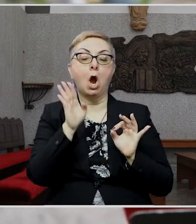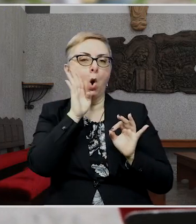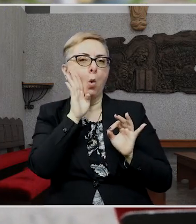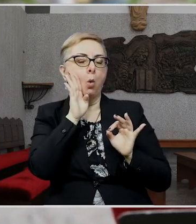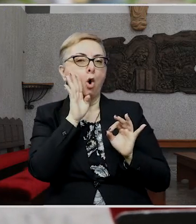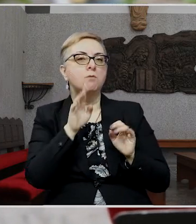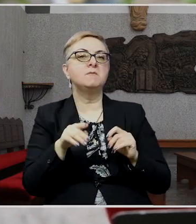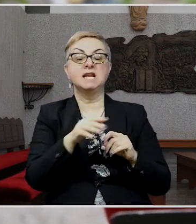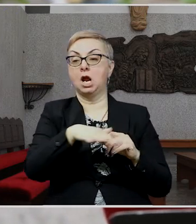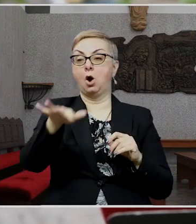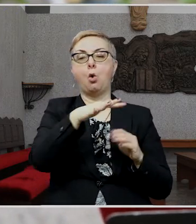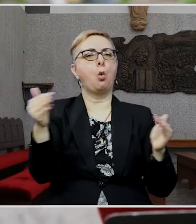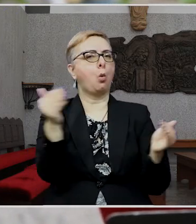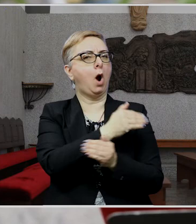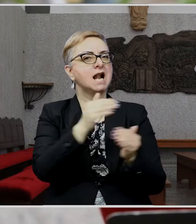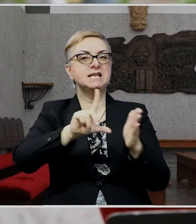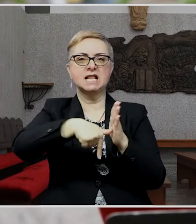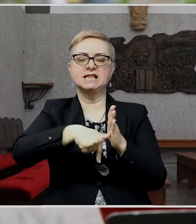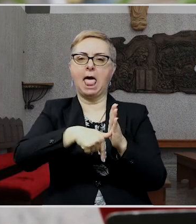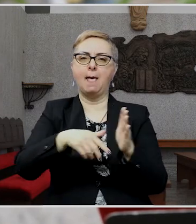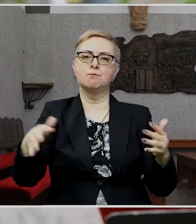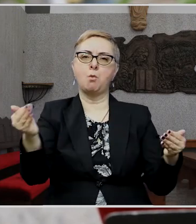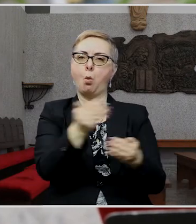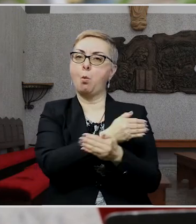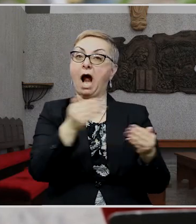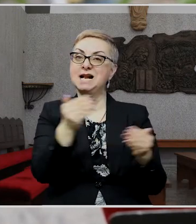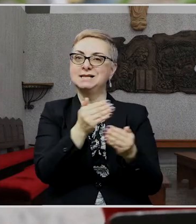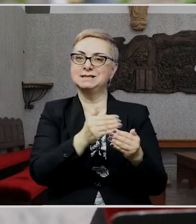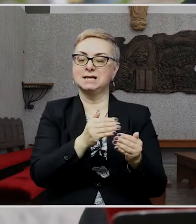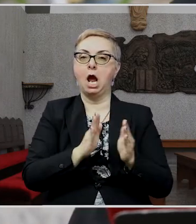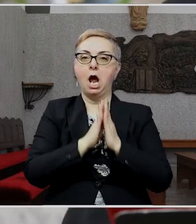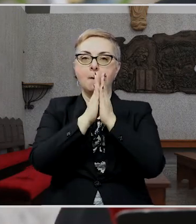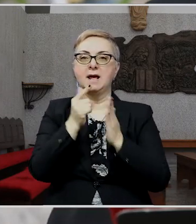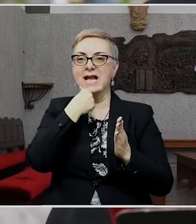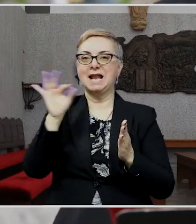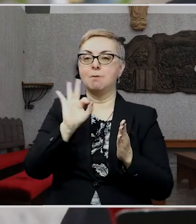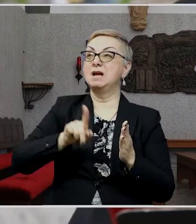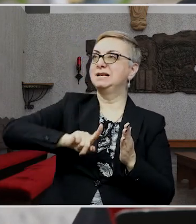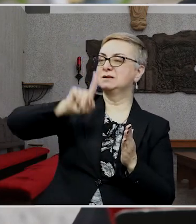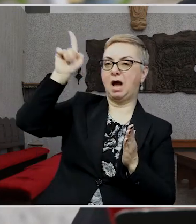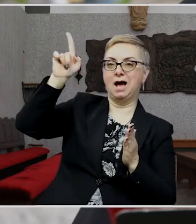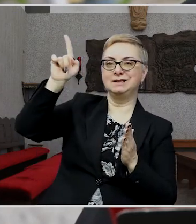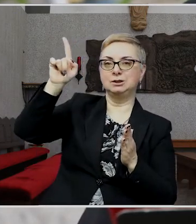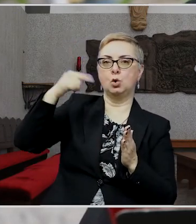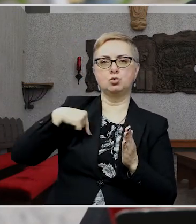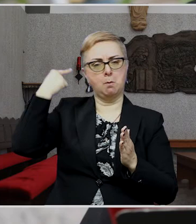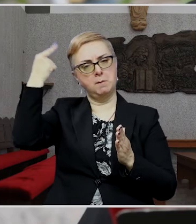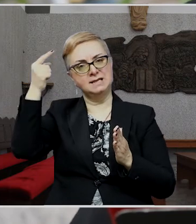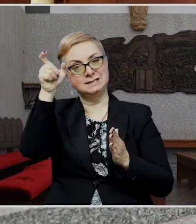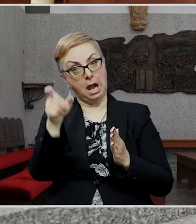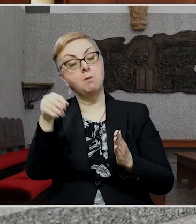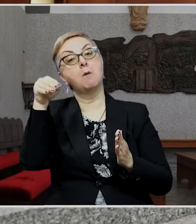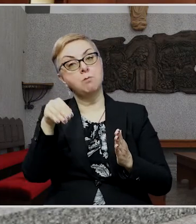in ogni luogo e in ogni tempo questa preghiera splendida pensiamo a mosè